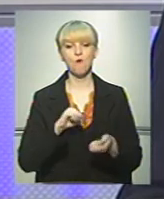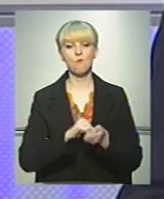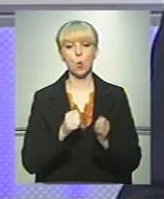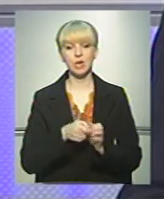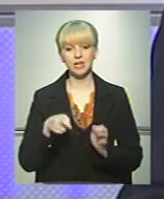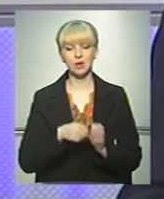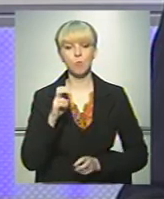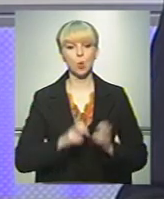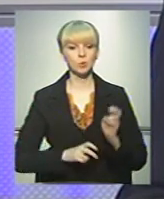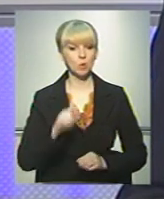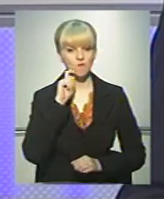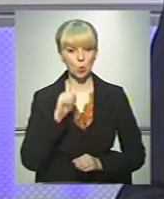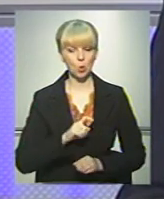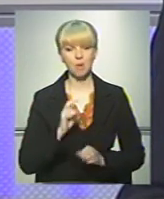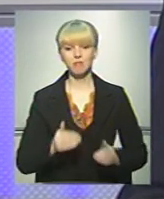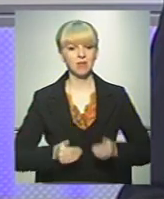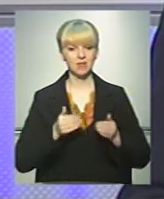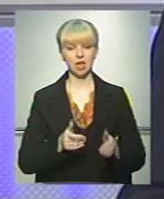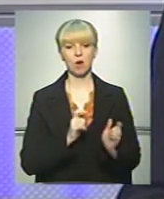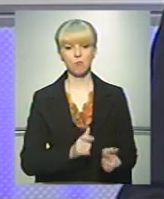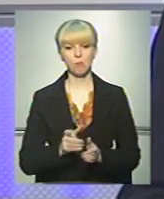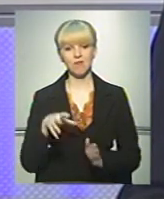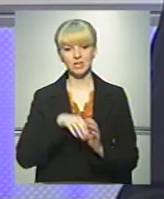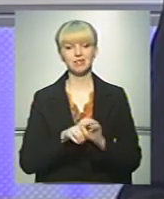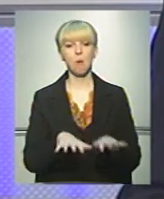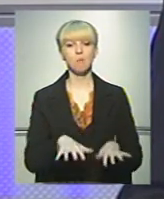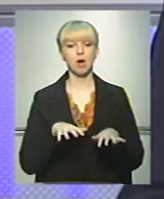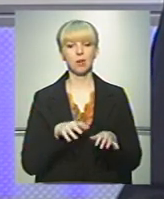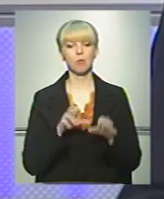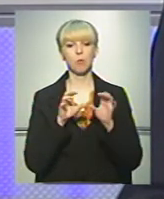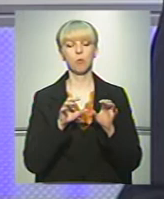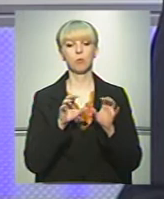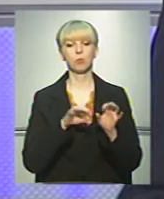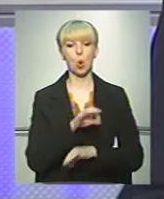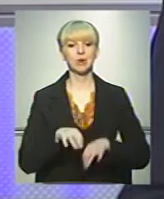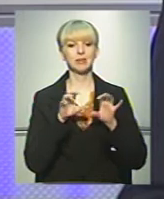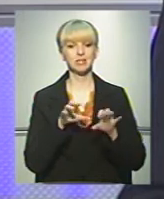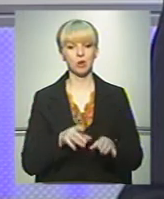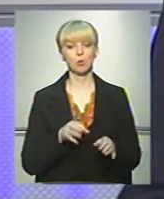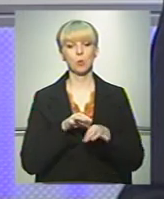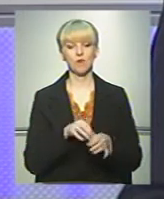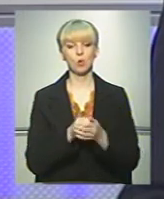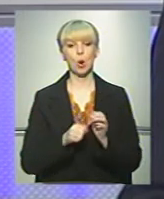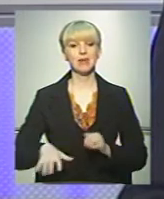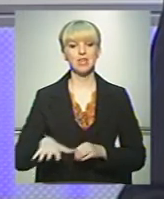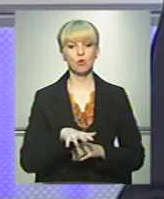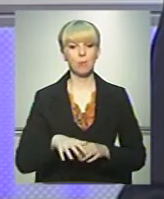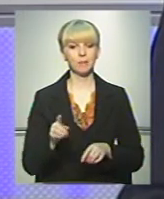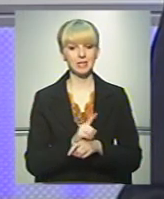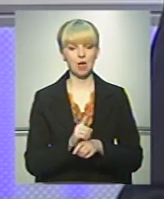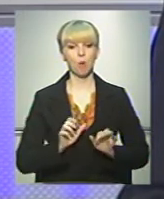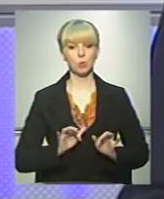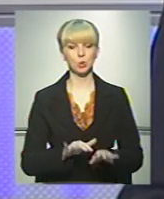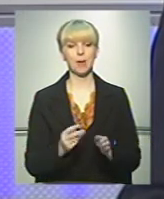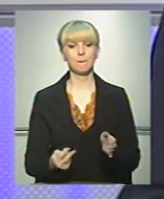вугільної промисловості України невідкладно погодити і внести до парламенту проєкт закону, що приводить до європейських стандартів